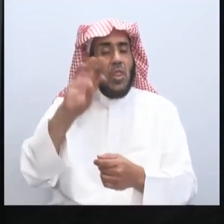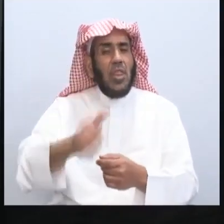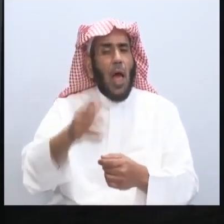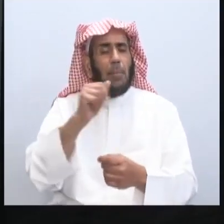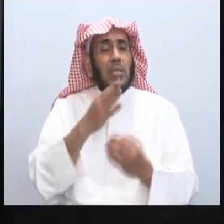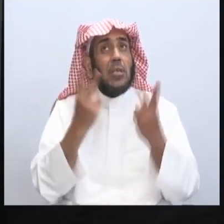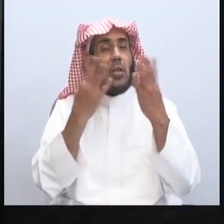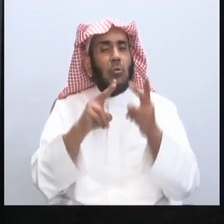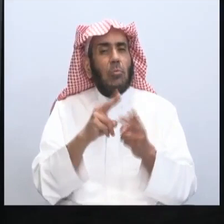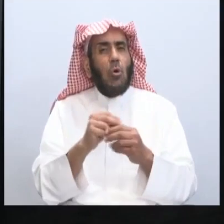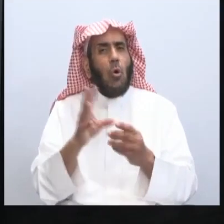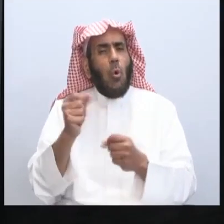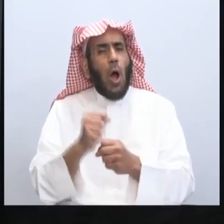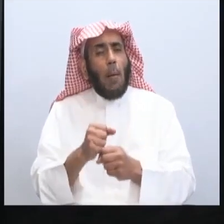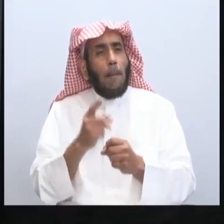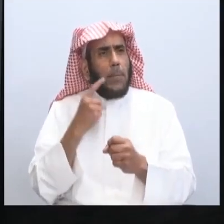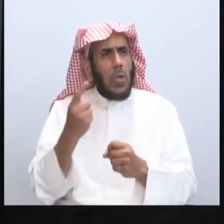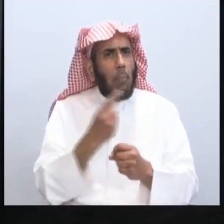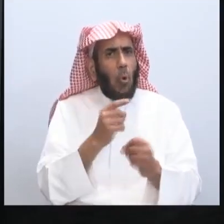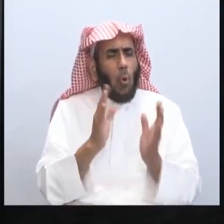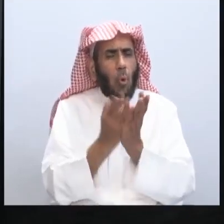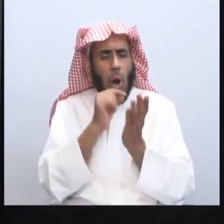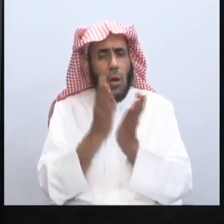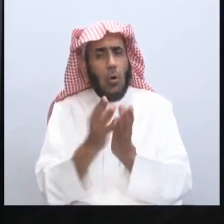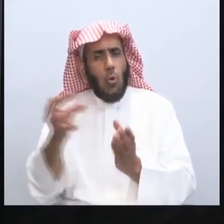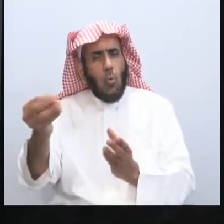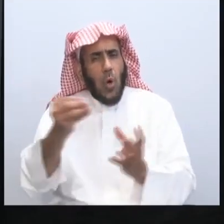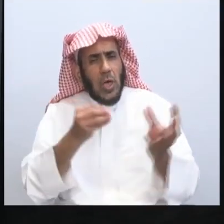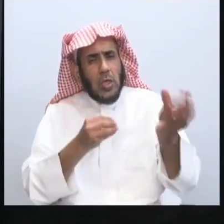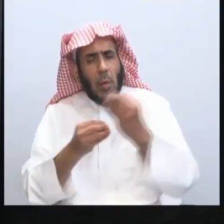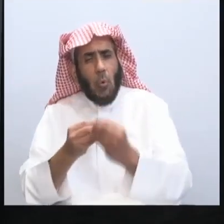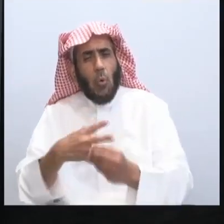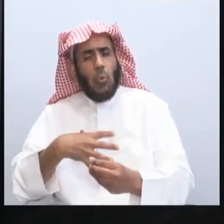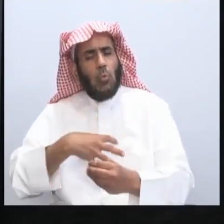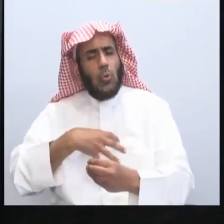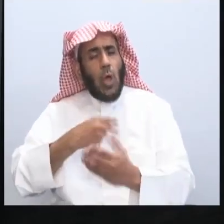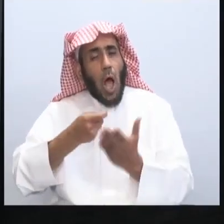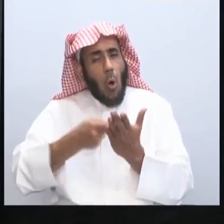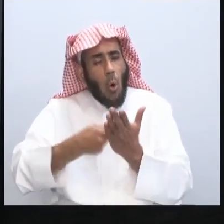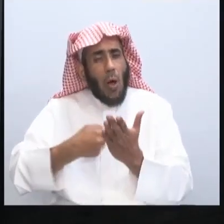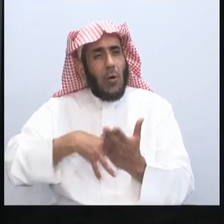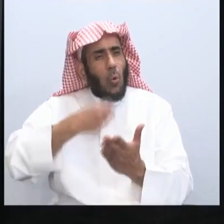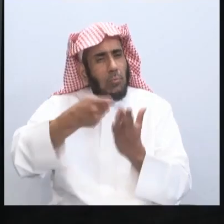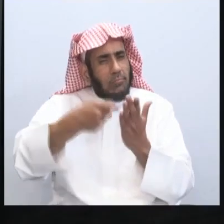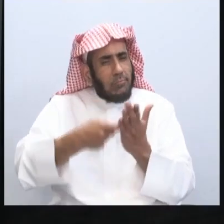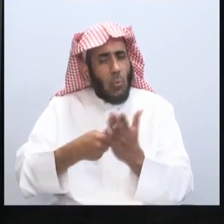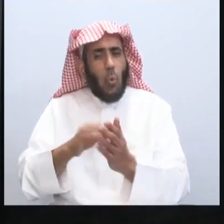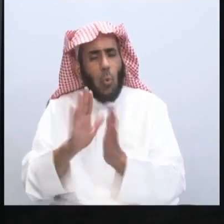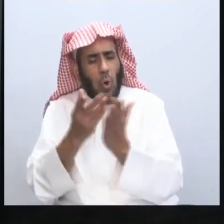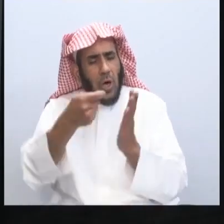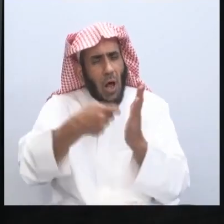عنه وقام بتتبع القران الكريم وجمع من صدور الحفاظ والرقاع